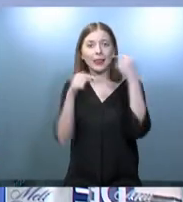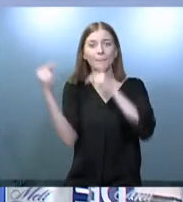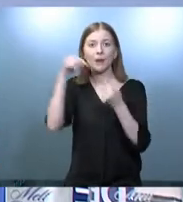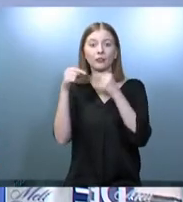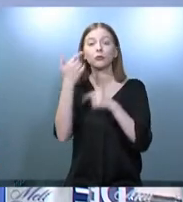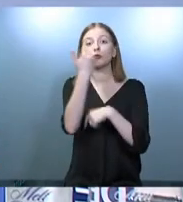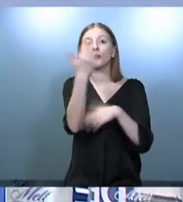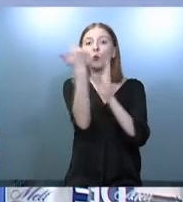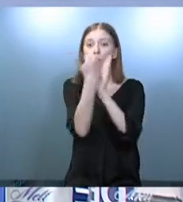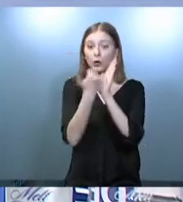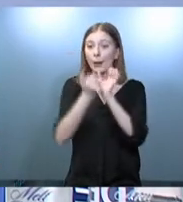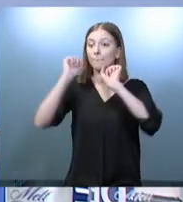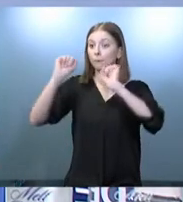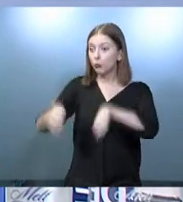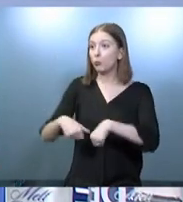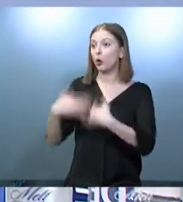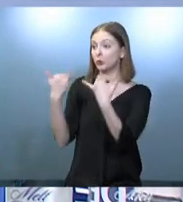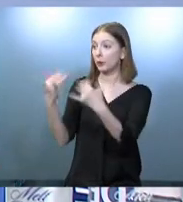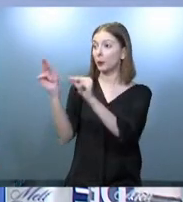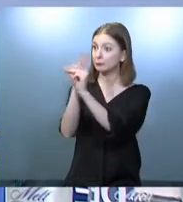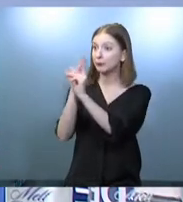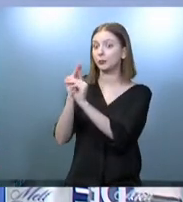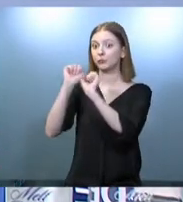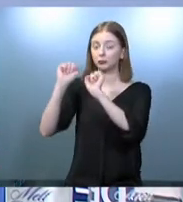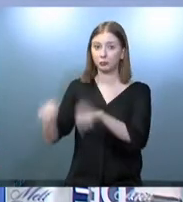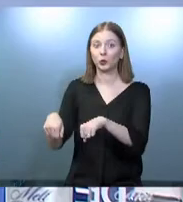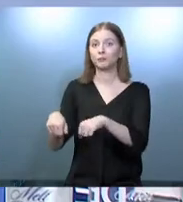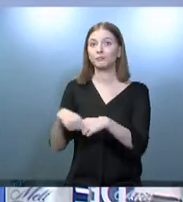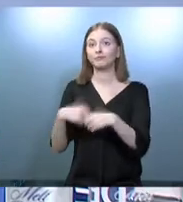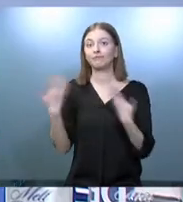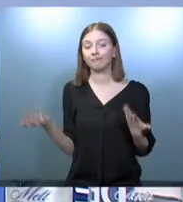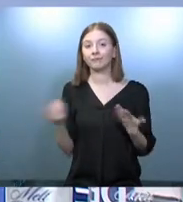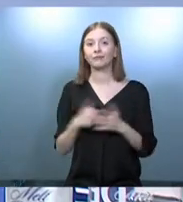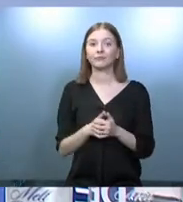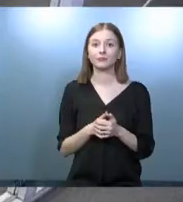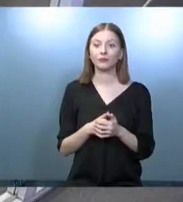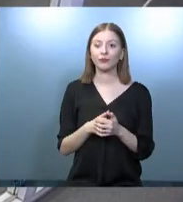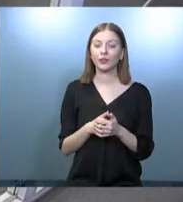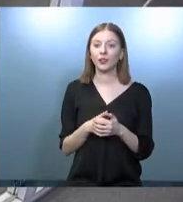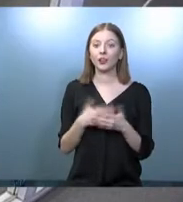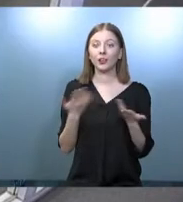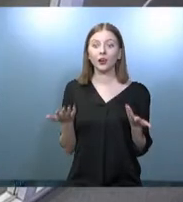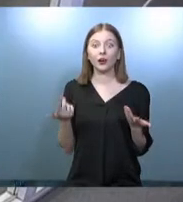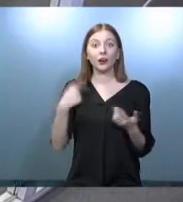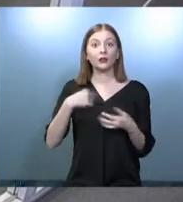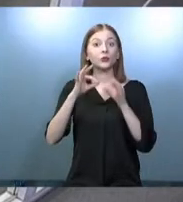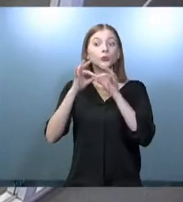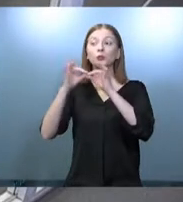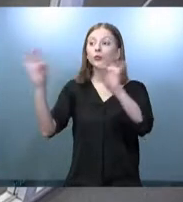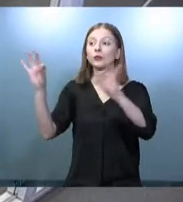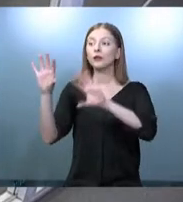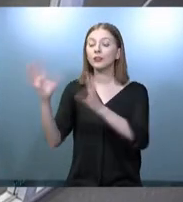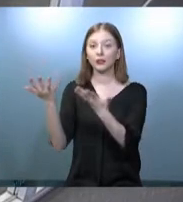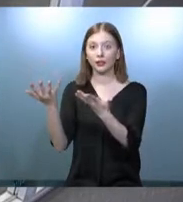viską greitoju būdu sutvarkysime ir sustatysime į savo vietas. Aš siūlau